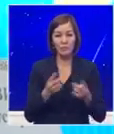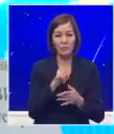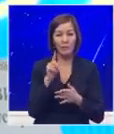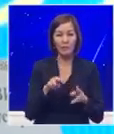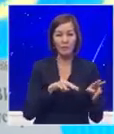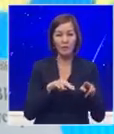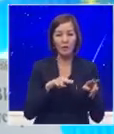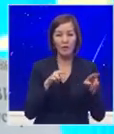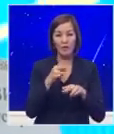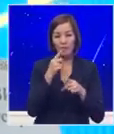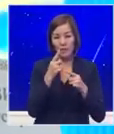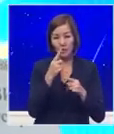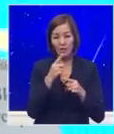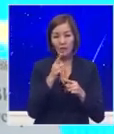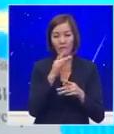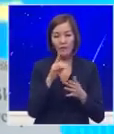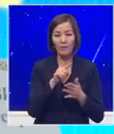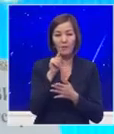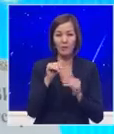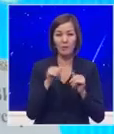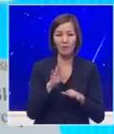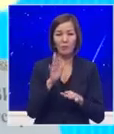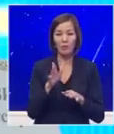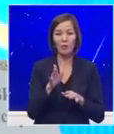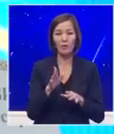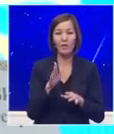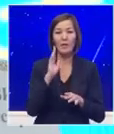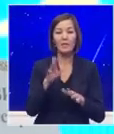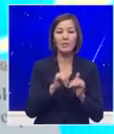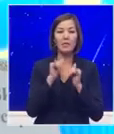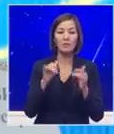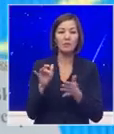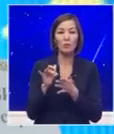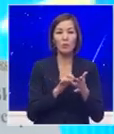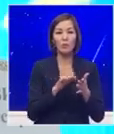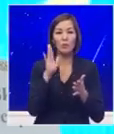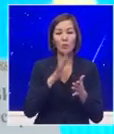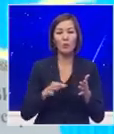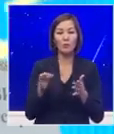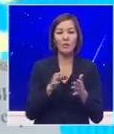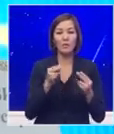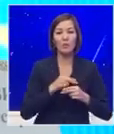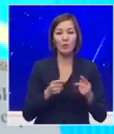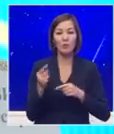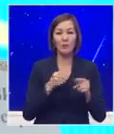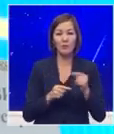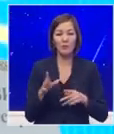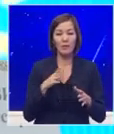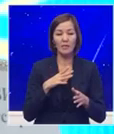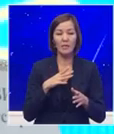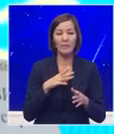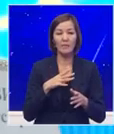взять на контроль ближайшее время сообщим о принятом решении Однако дальнейшее развитие туризма на озере Это уже работа предпринимателей